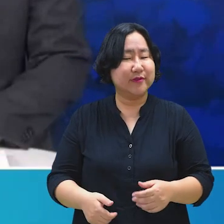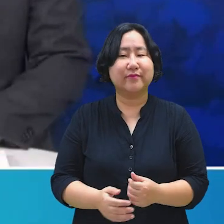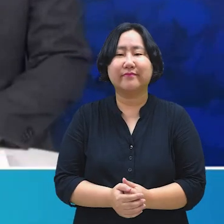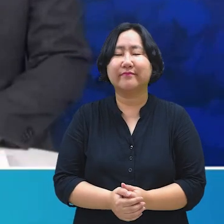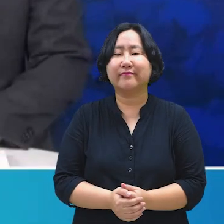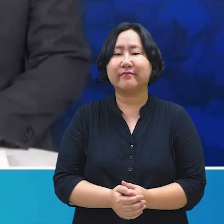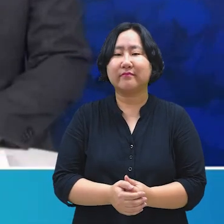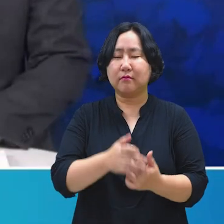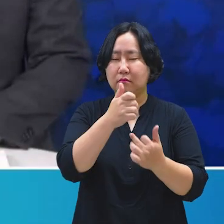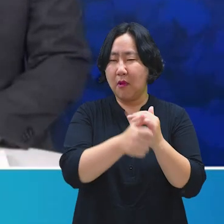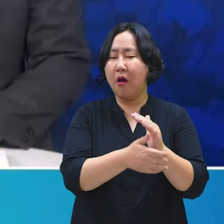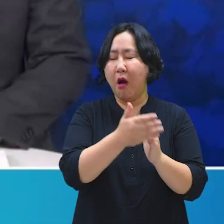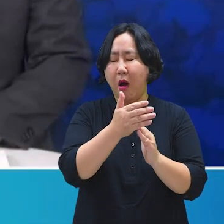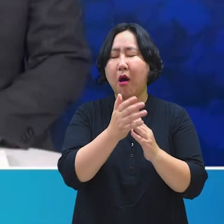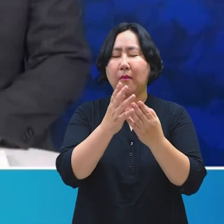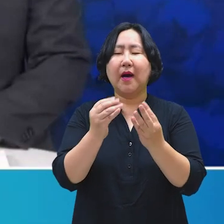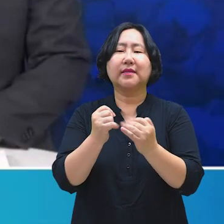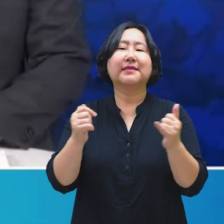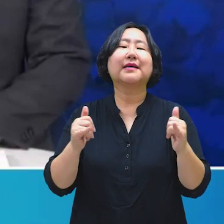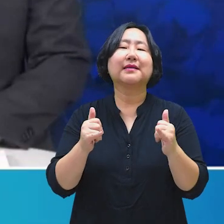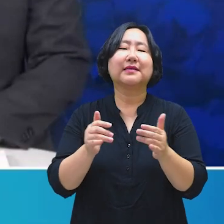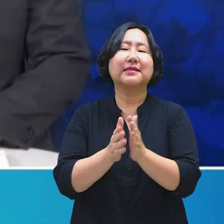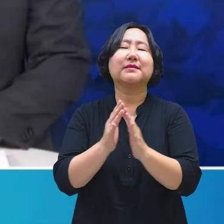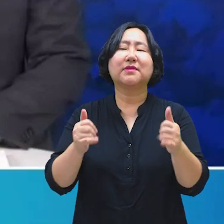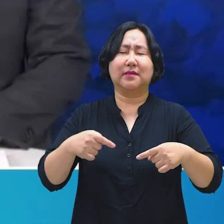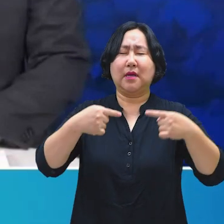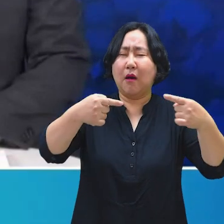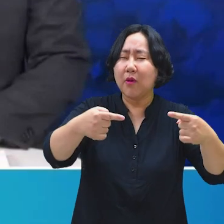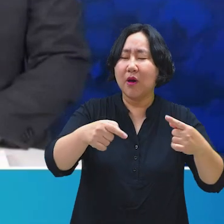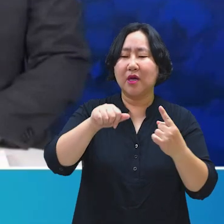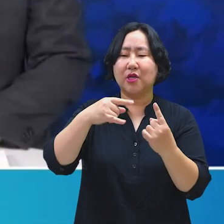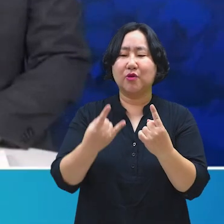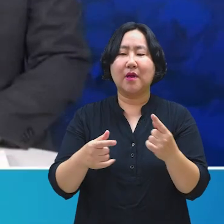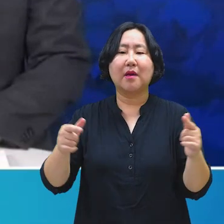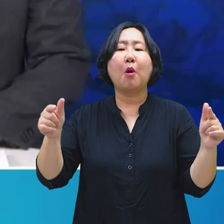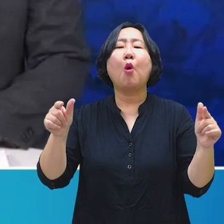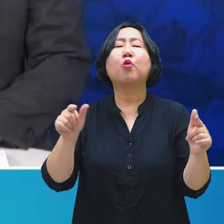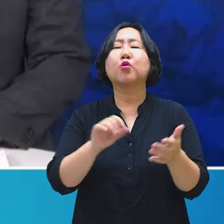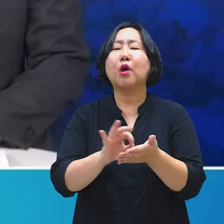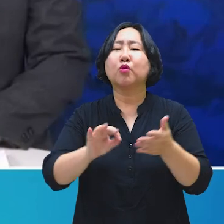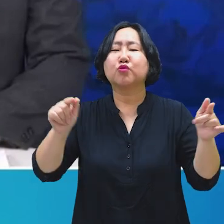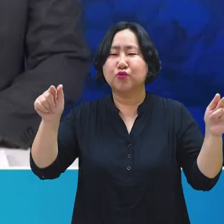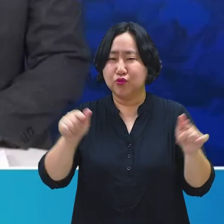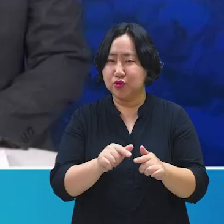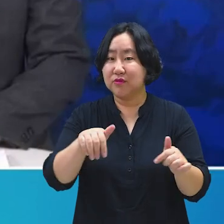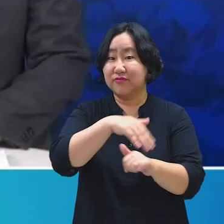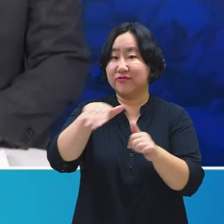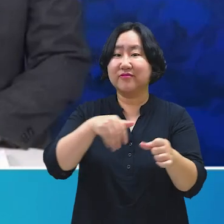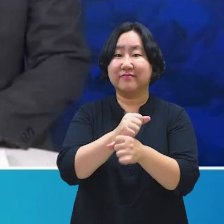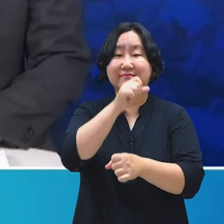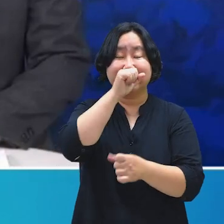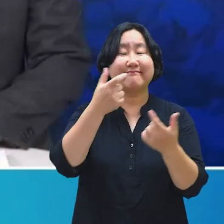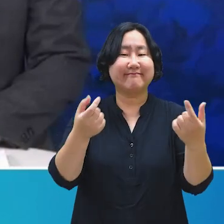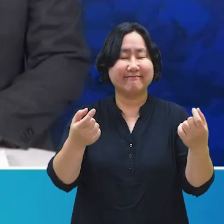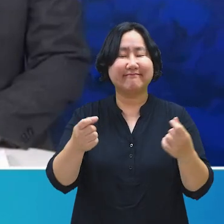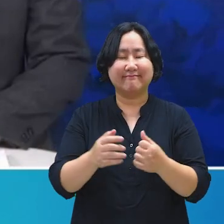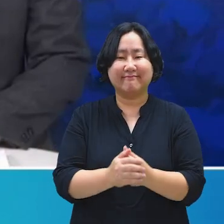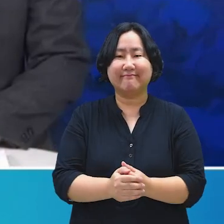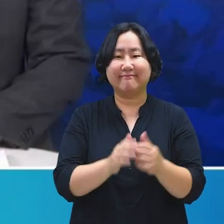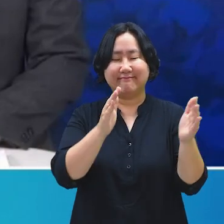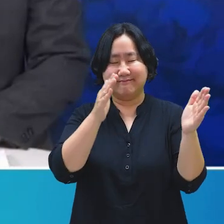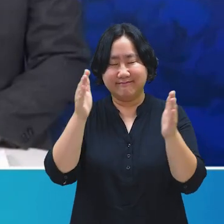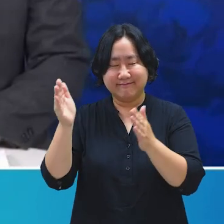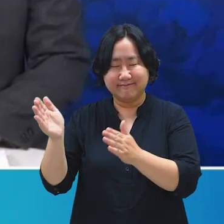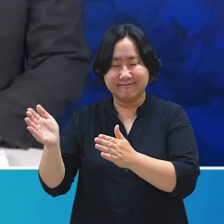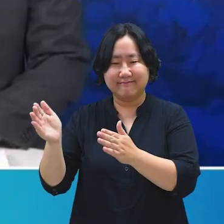네 서귀포시에서 많은 시민의 참여로 일회용품 사용을 줄이는 분위기가 만들어졌으면 좋겠습니다 계속해서 다음 소식도